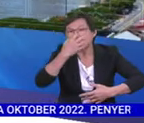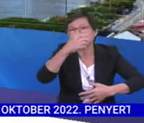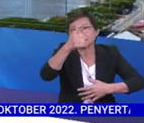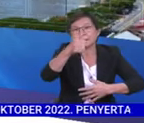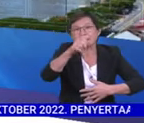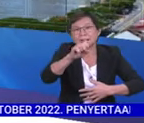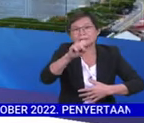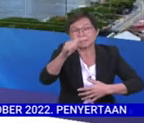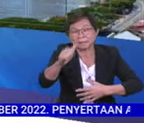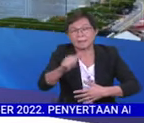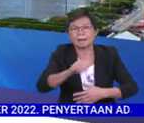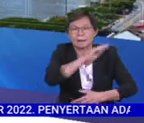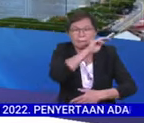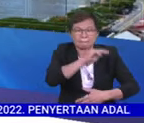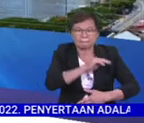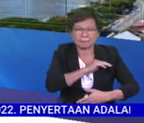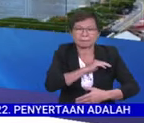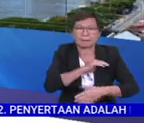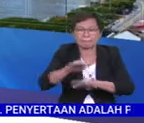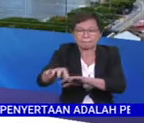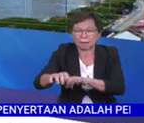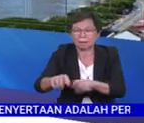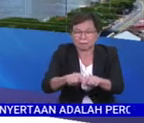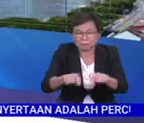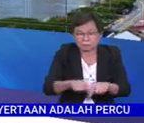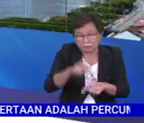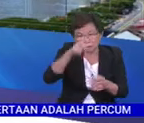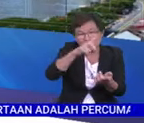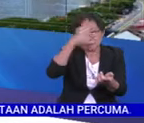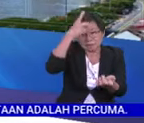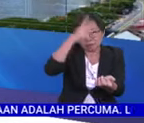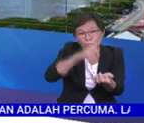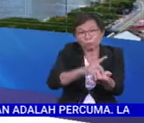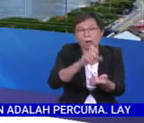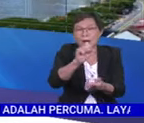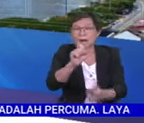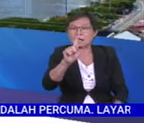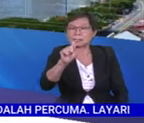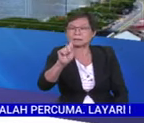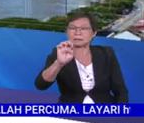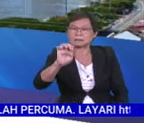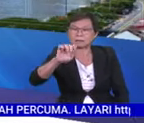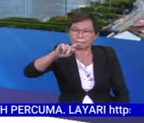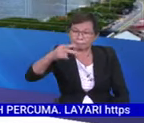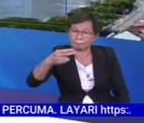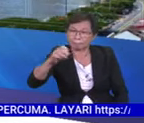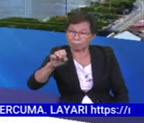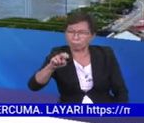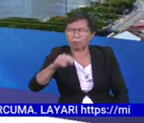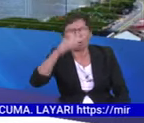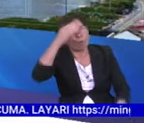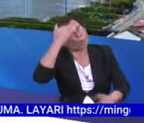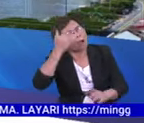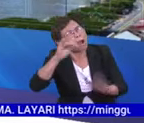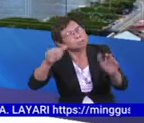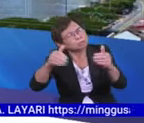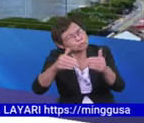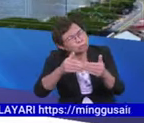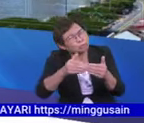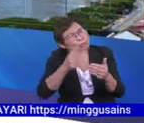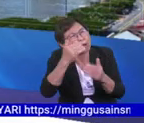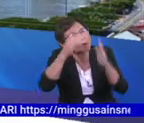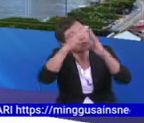menteri pemodelan pertanian dan pembangunan wilayah Datuk Seri Dr Stephen budiutomo memberitahu tujuan penutupan premis tersebut